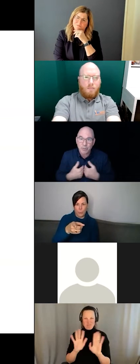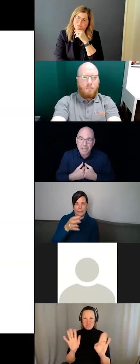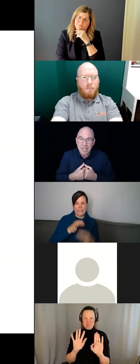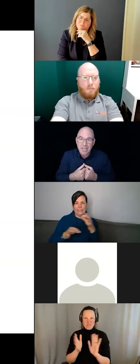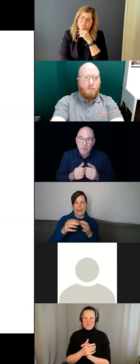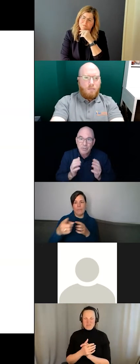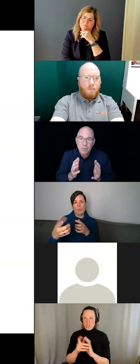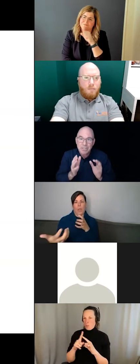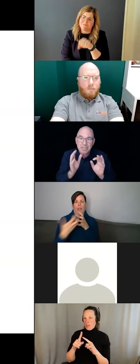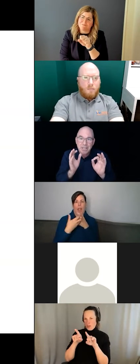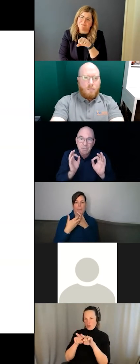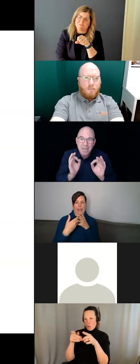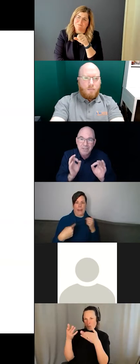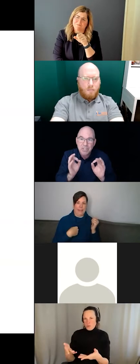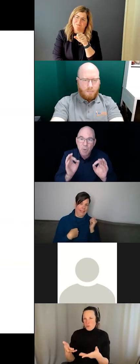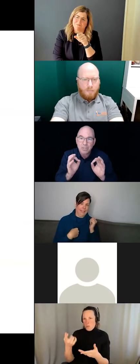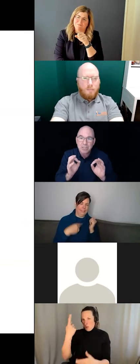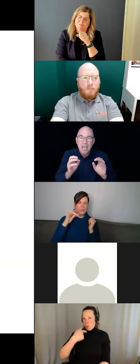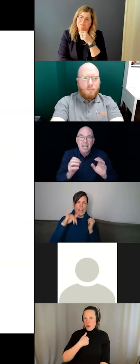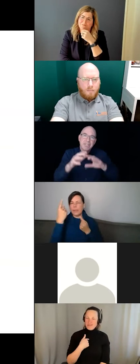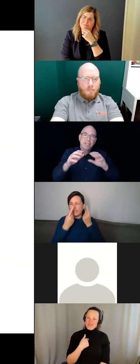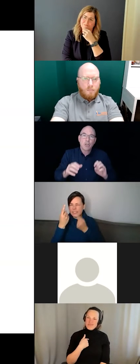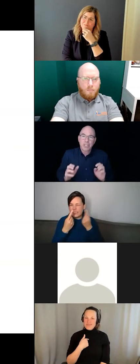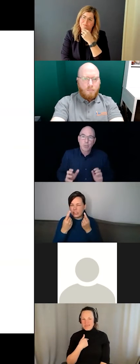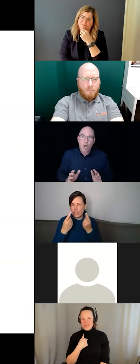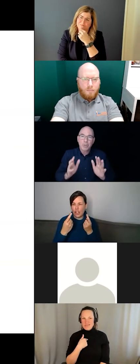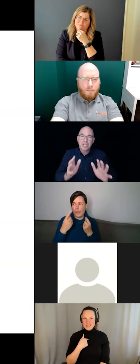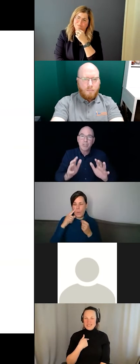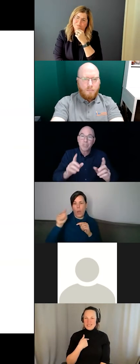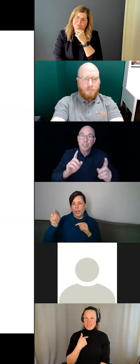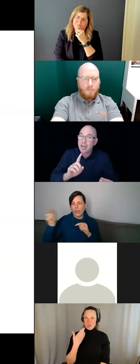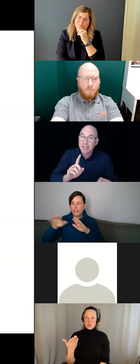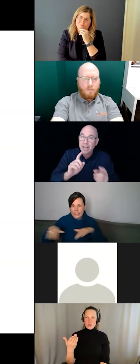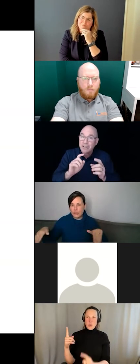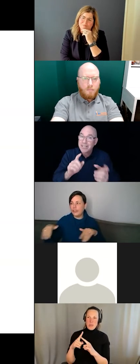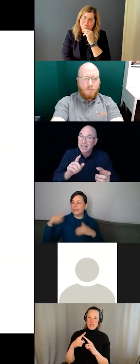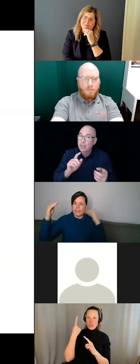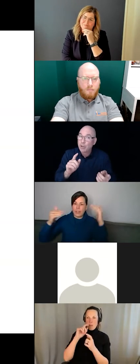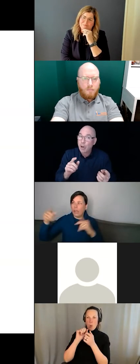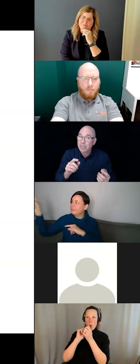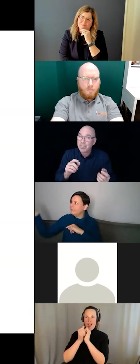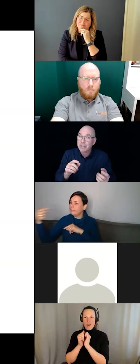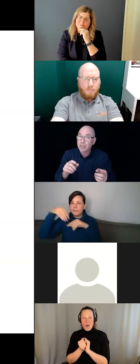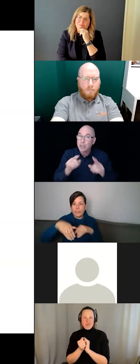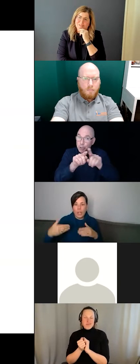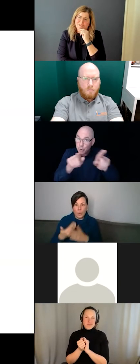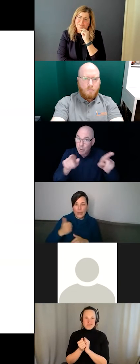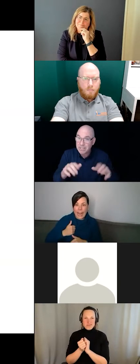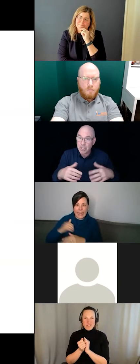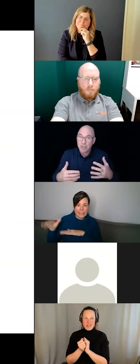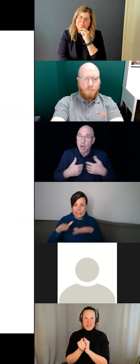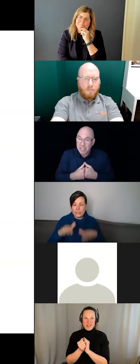avec une machine. Et l'idée de cette technologie, donc pour moi, cette méthode, ce modèle. Voici la technologie